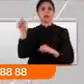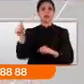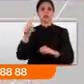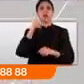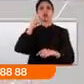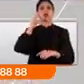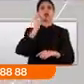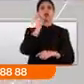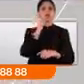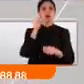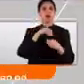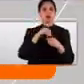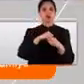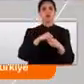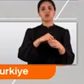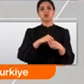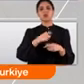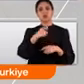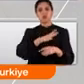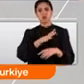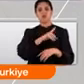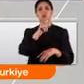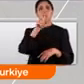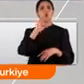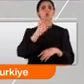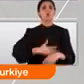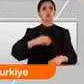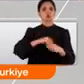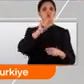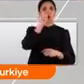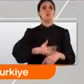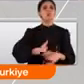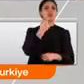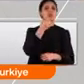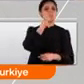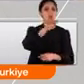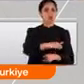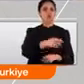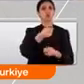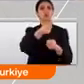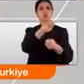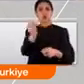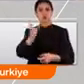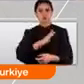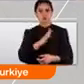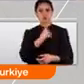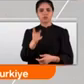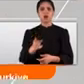cinayete, Bursa'da kaçırılan kıza kadar 16 yaşında kız, Erzurum'da kaçırılan gelin 2 tane çocuğu ve